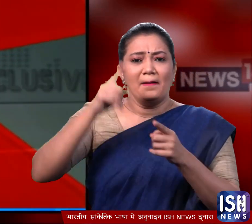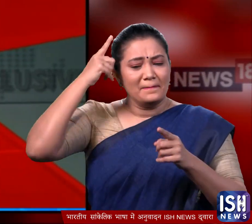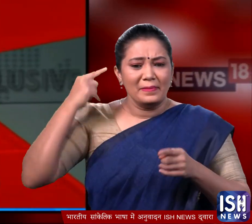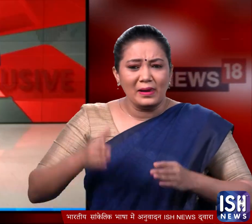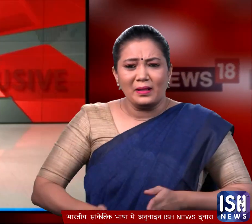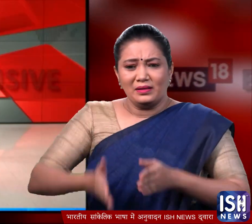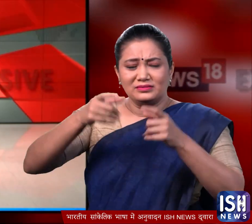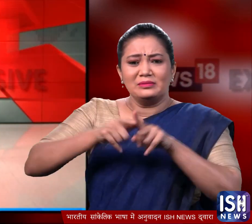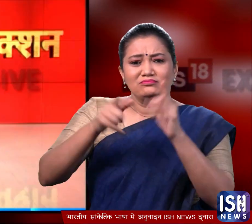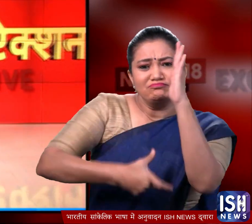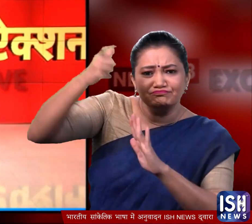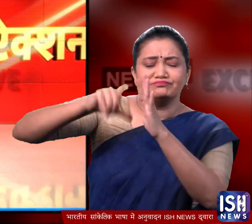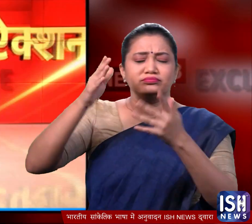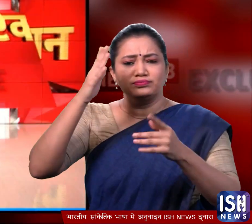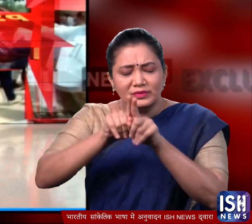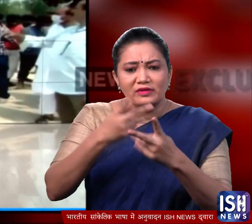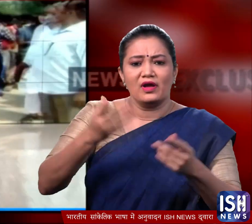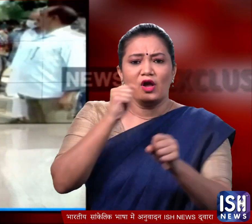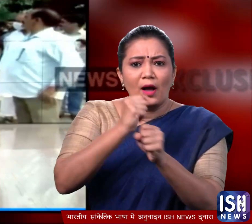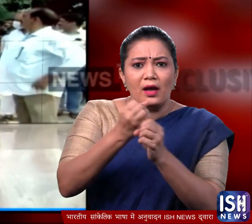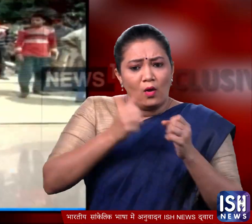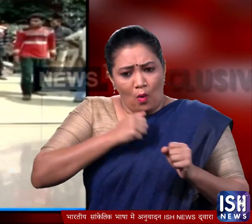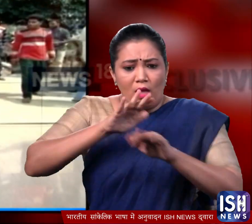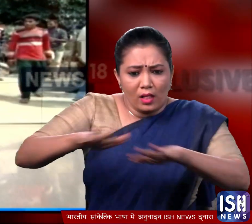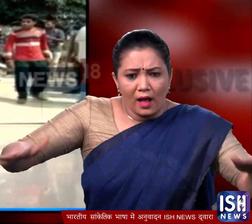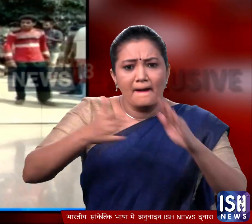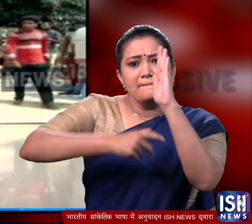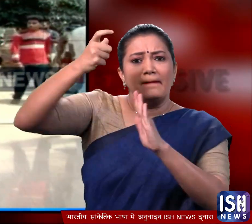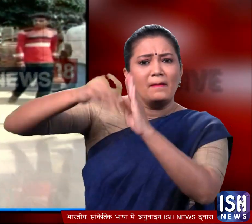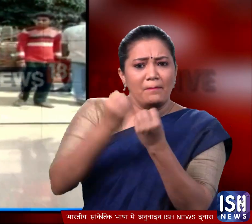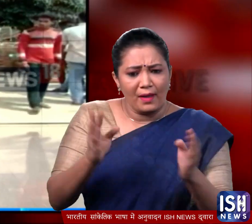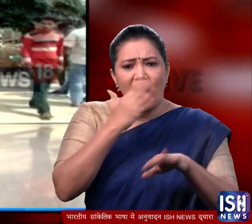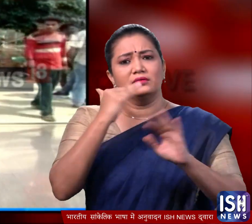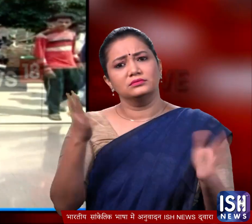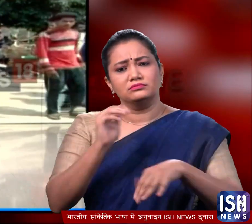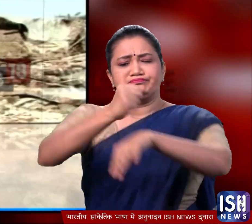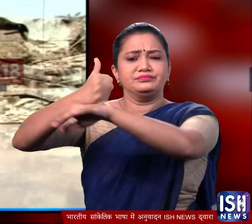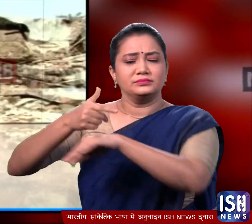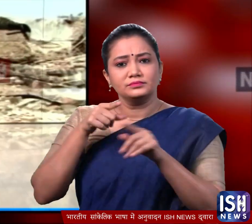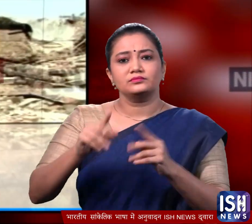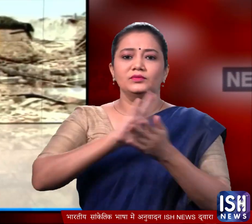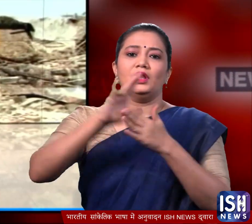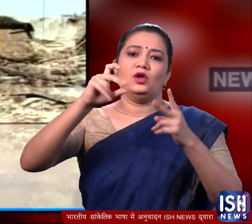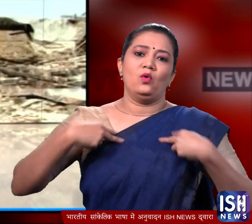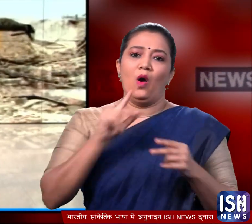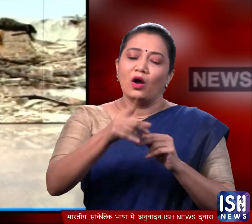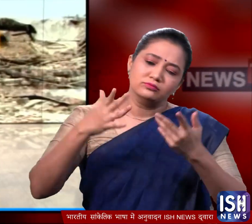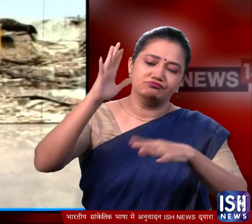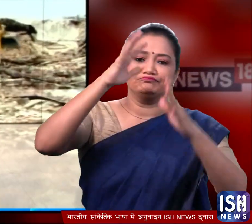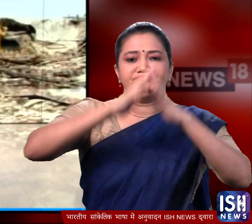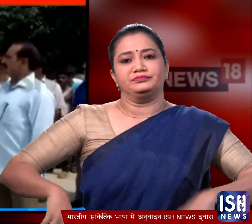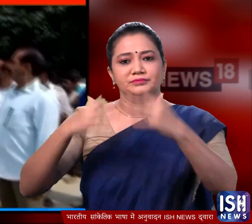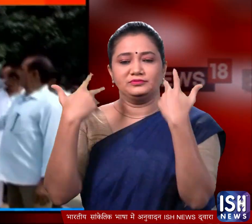अवैध कब्जे के खिलाफ बड़ी कार्रवाई की और सरकारी जमीन पर बने कई मकानों को तोड़ दिया। प्रशासन ने बताया कि यह कार्रवाई हाई कोर्ट के आदेश पर